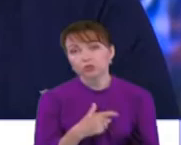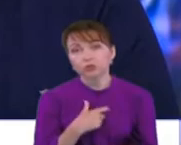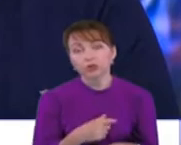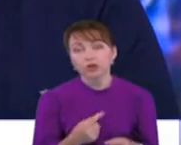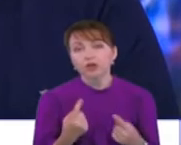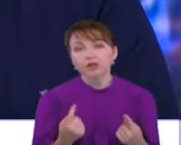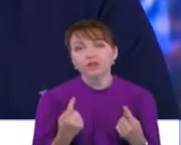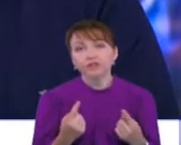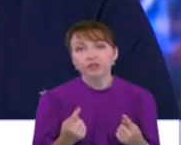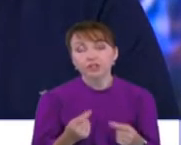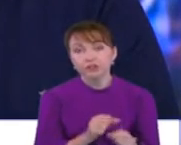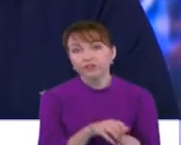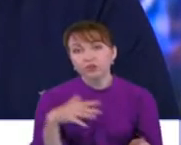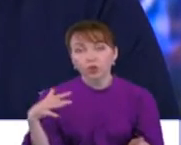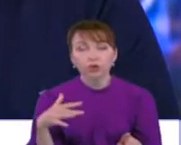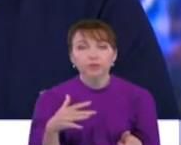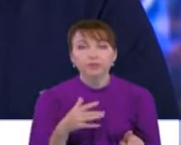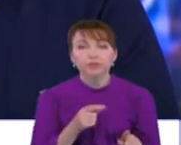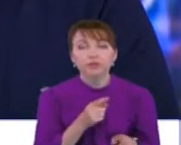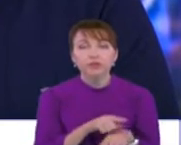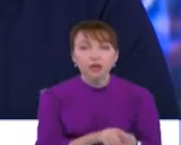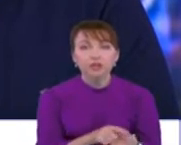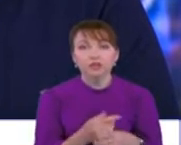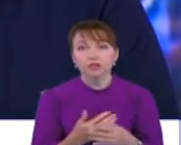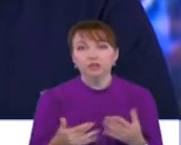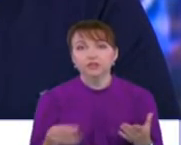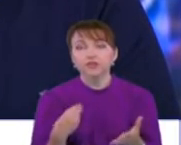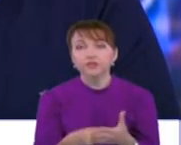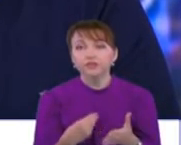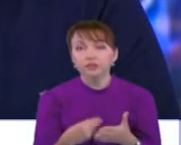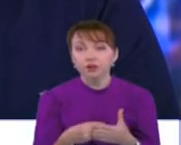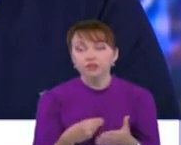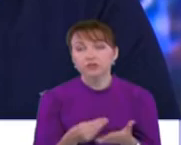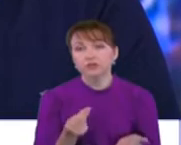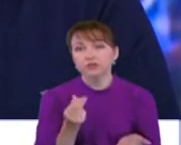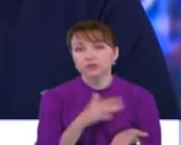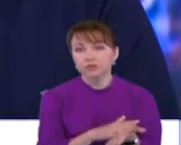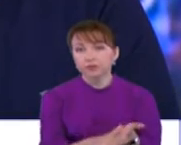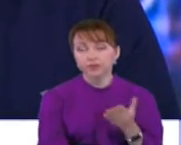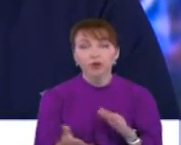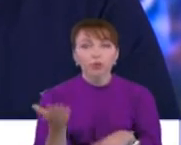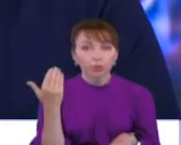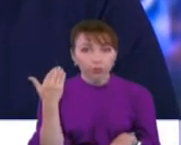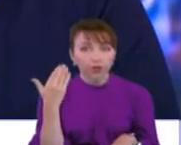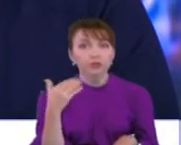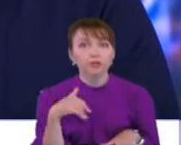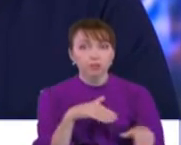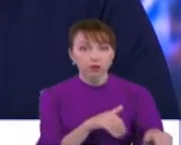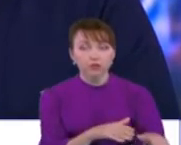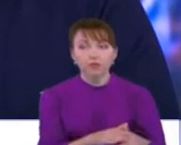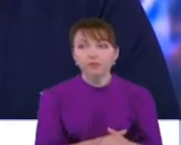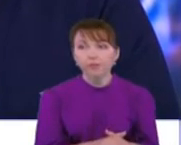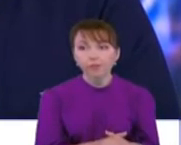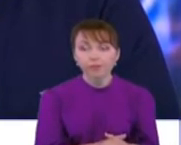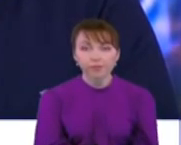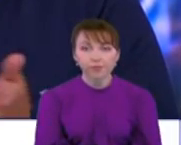відток особового складу, відток техніки і, техніки ж не буде. І фінансових ресурсів. Ну, попередні паради ми то залучали техніку. А хіба з фронту